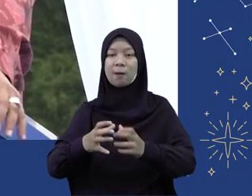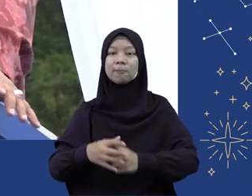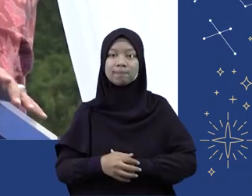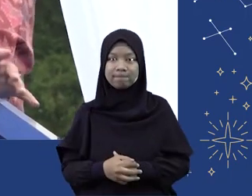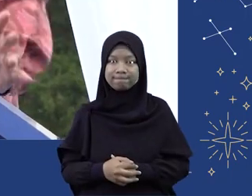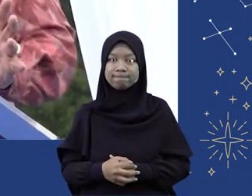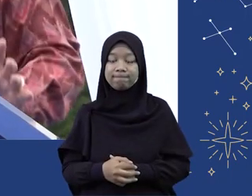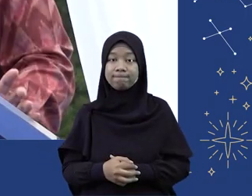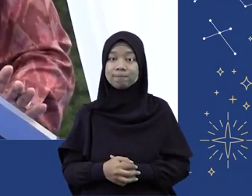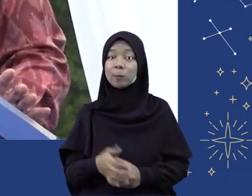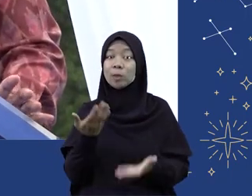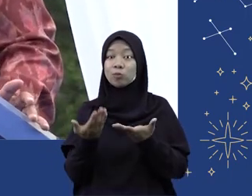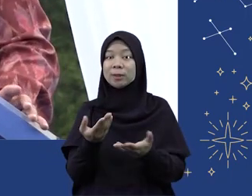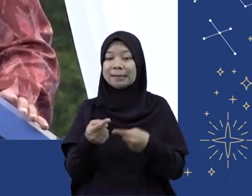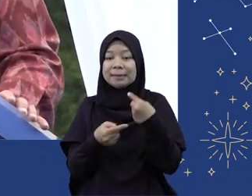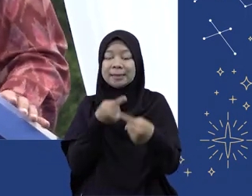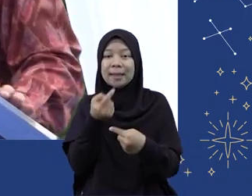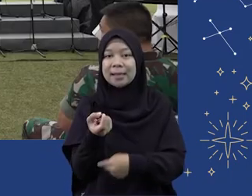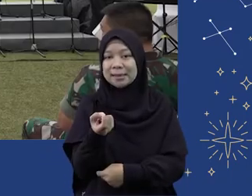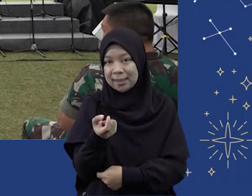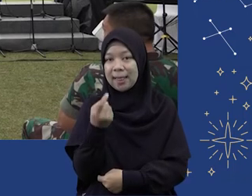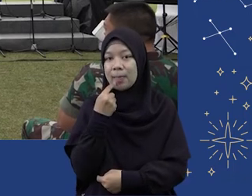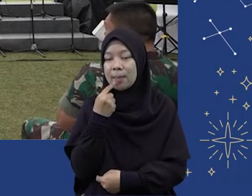sedikit mengenai bahasa ini sendiri